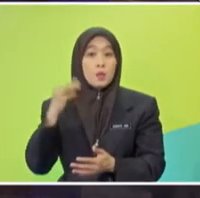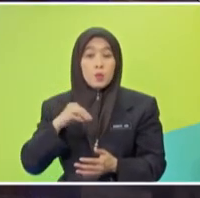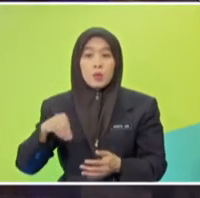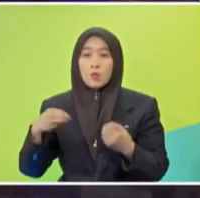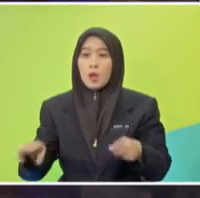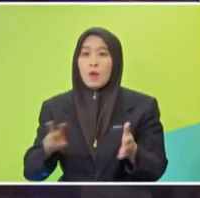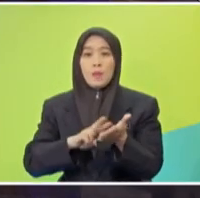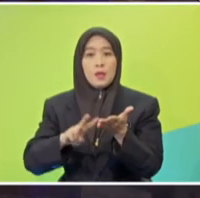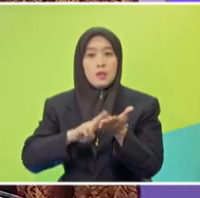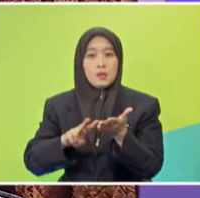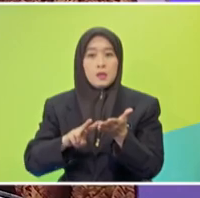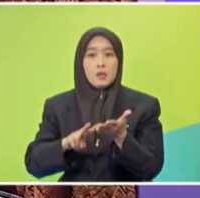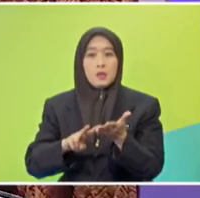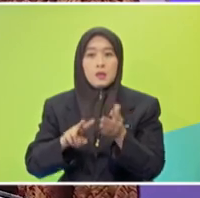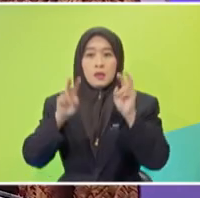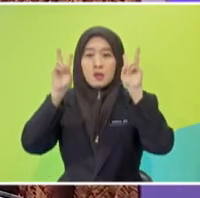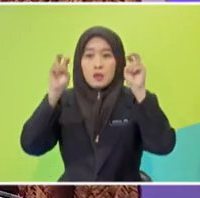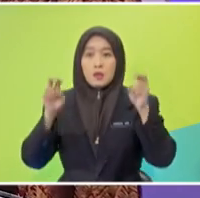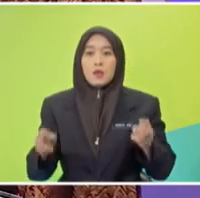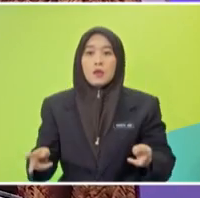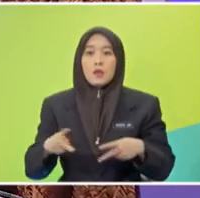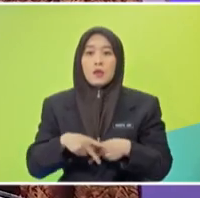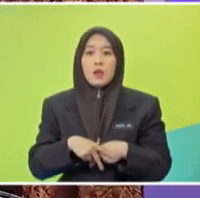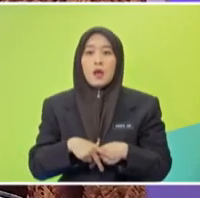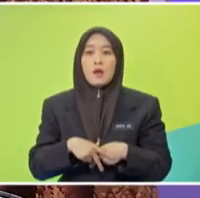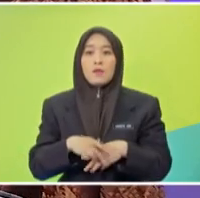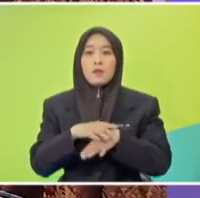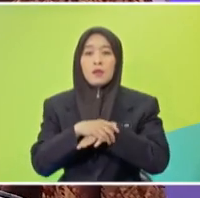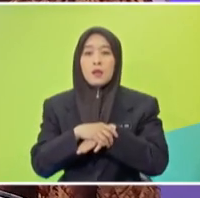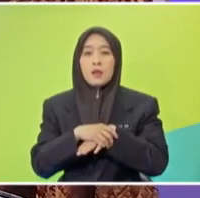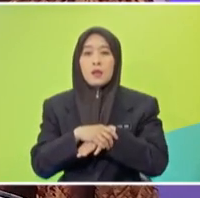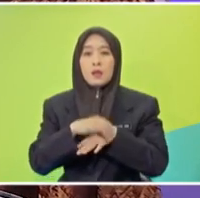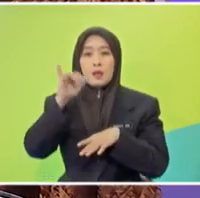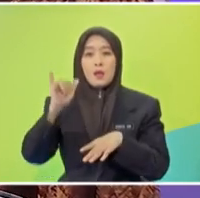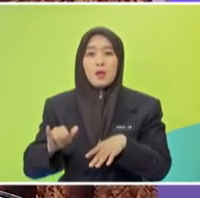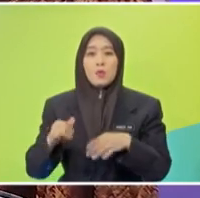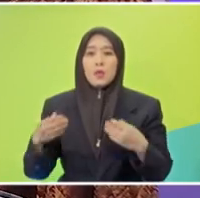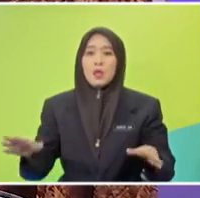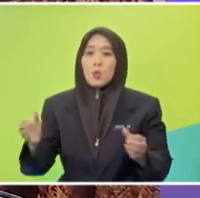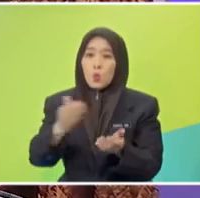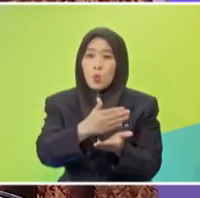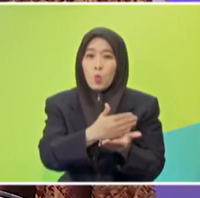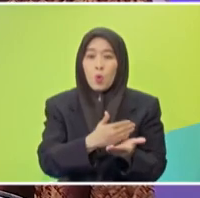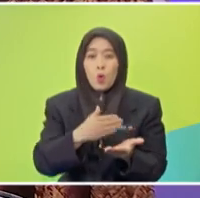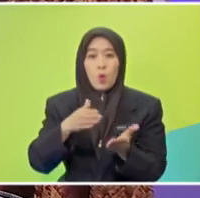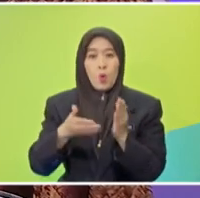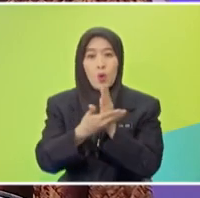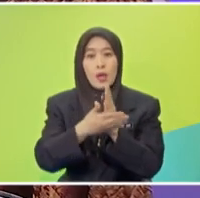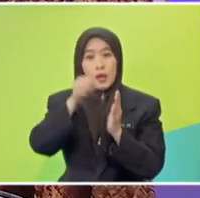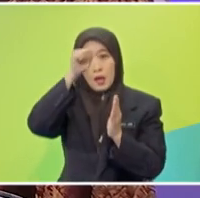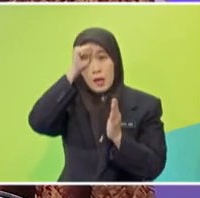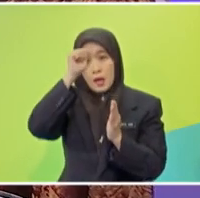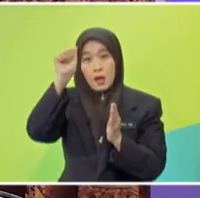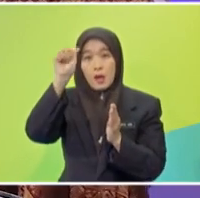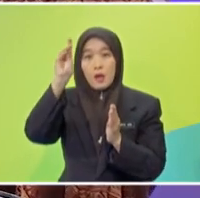tentang yang dikumpul oleh ayah Adam yaitu bagus ya labu sayung Tika mengkuang dan sebagainya